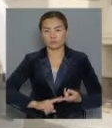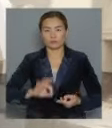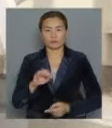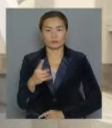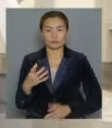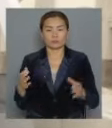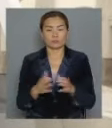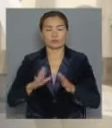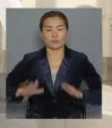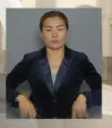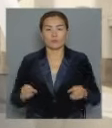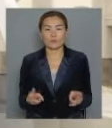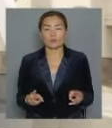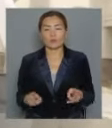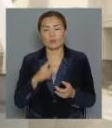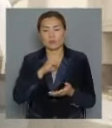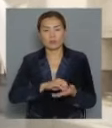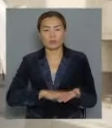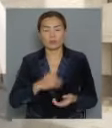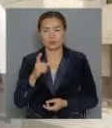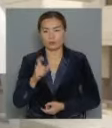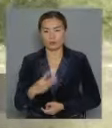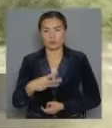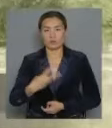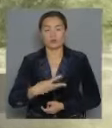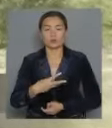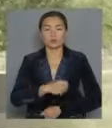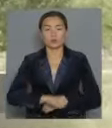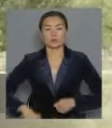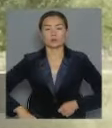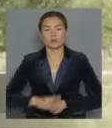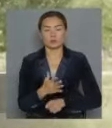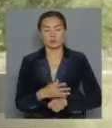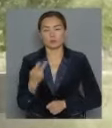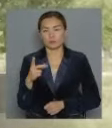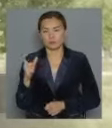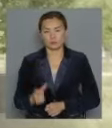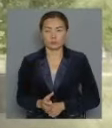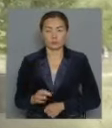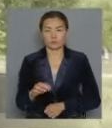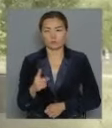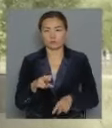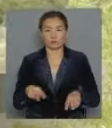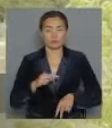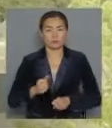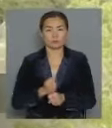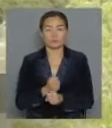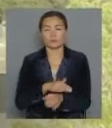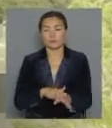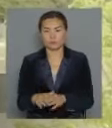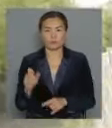сөндіру станциясында арнайы бекітілген бір адамға өрт станциясының шебері және екі адамға өрт күзеті жұмысын ұдайы